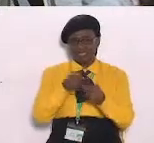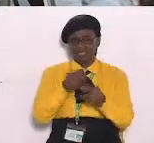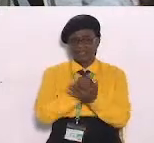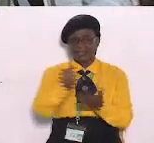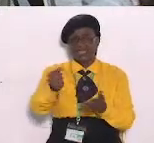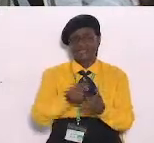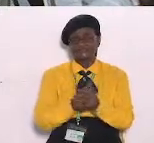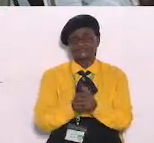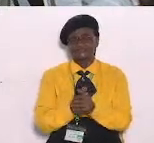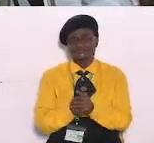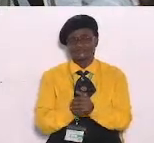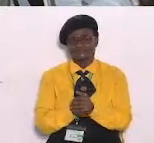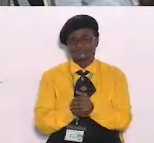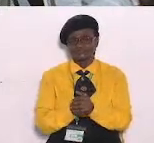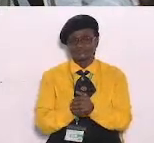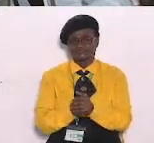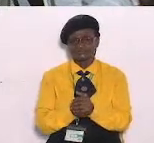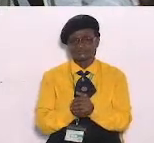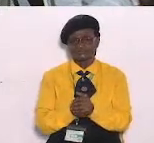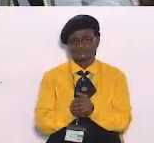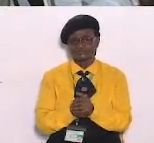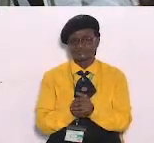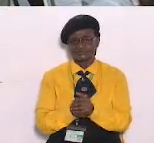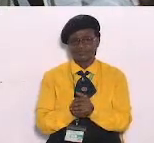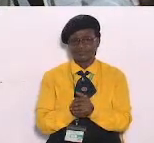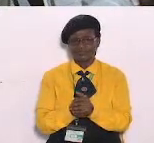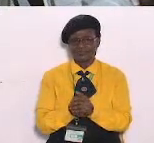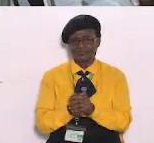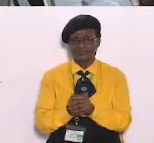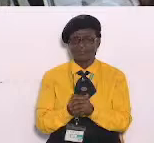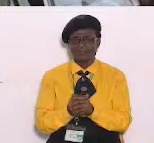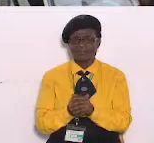surprises ils verront des surprises